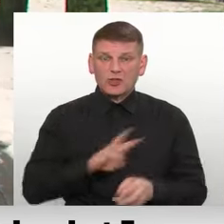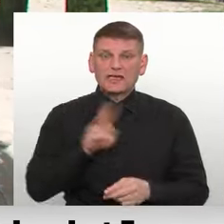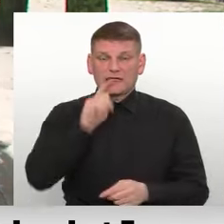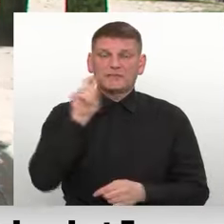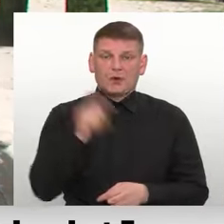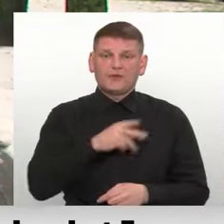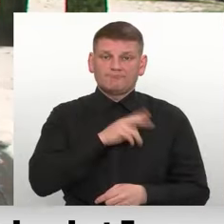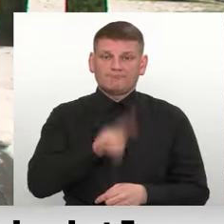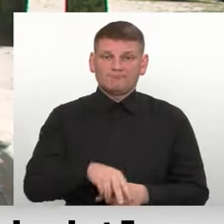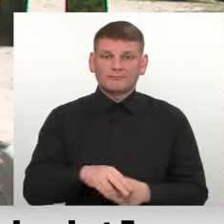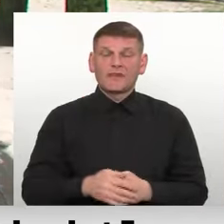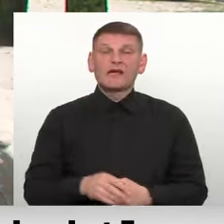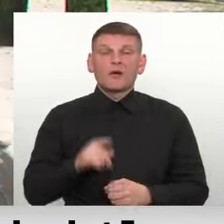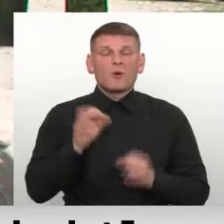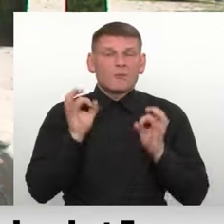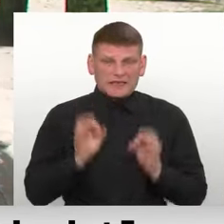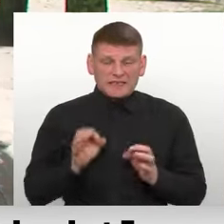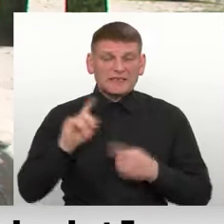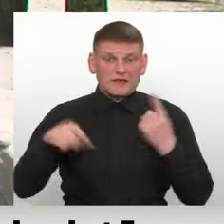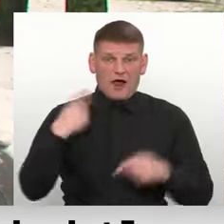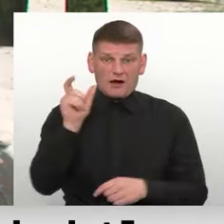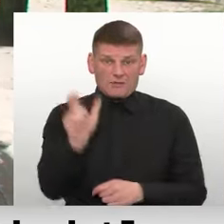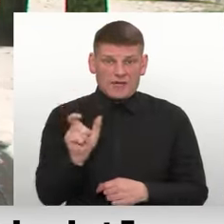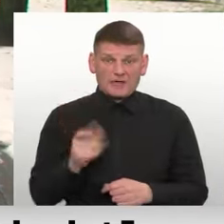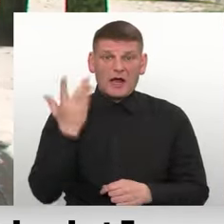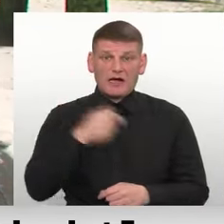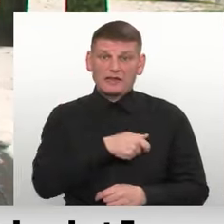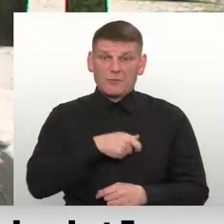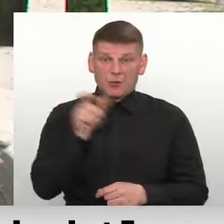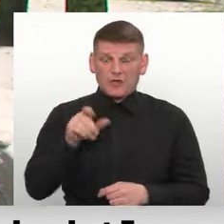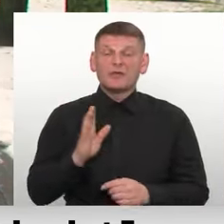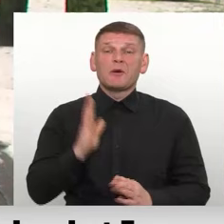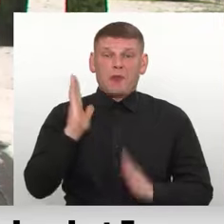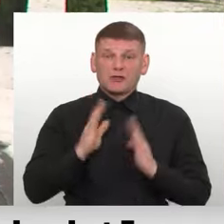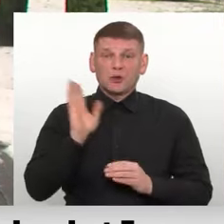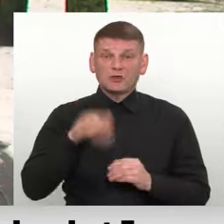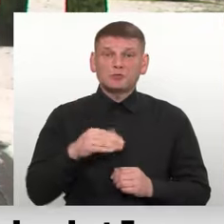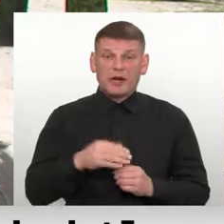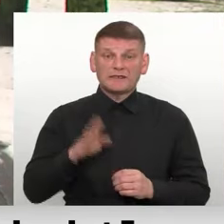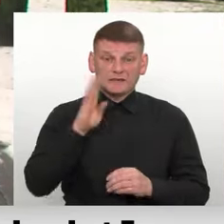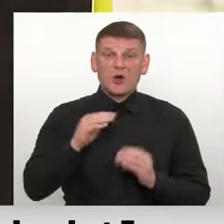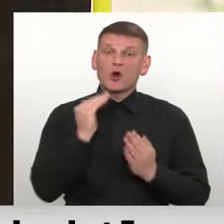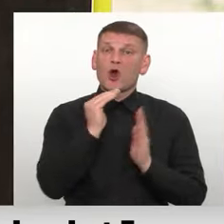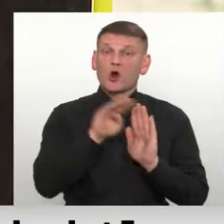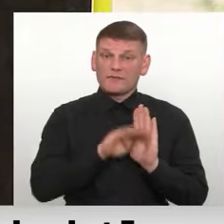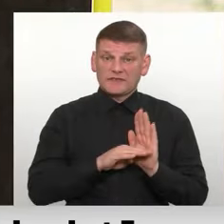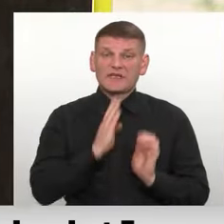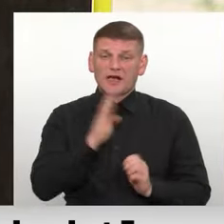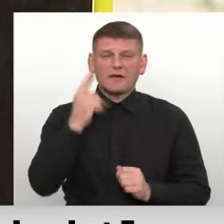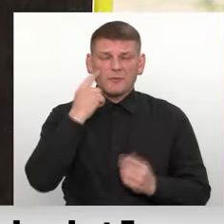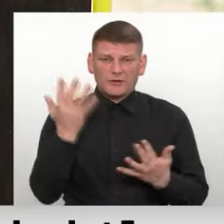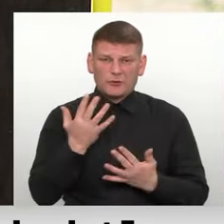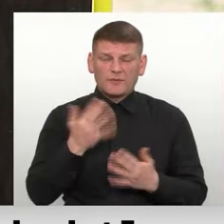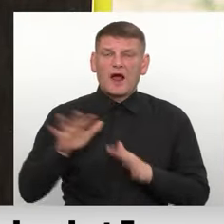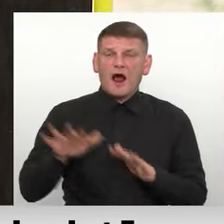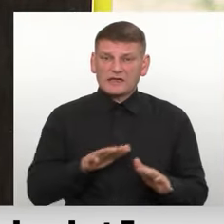dzīvību. Un patiesībā nākam nedēļ, kad deputāti balsos par konvenciju, aicinātu katram padomāt.